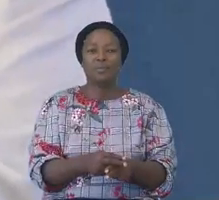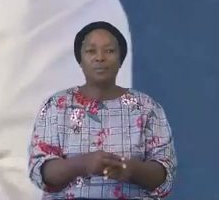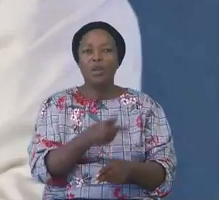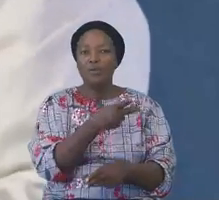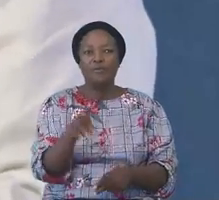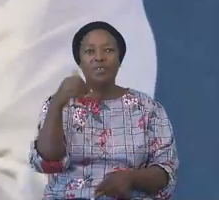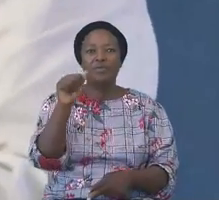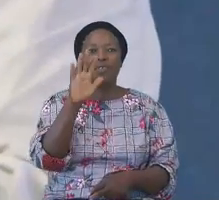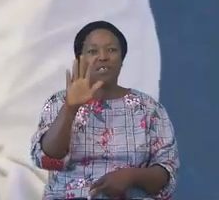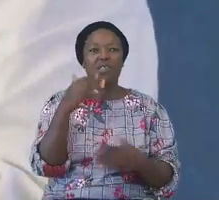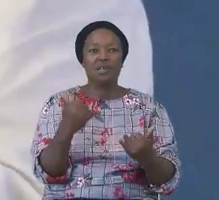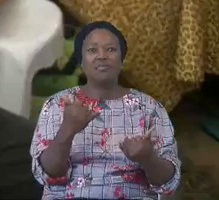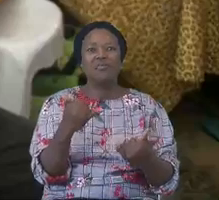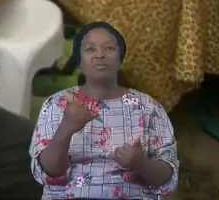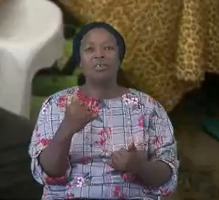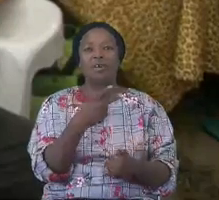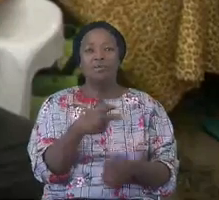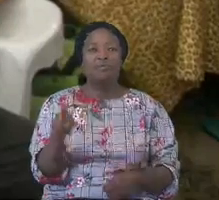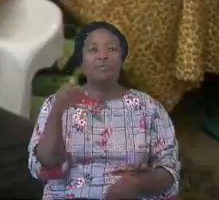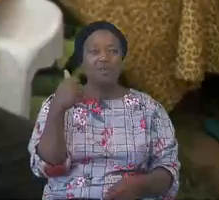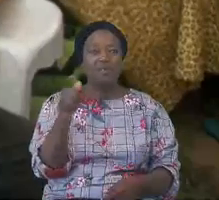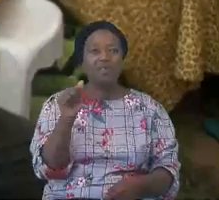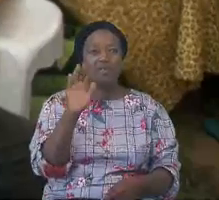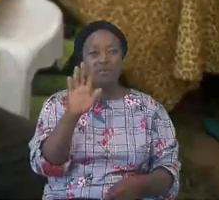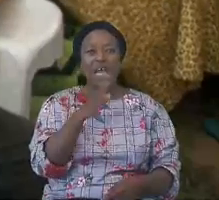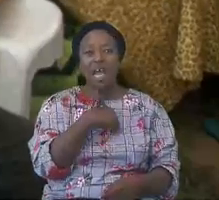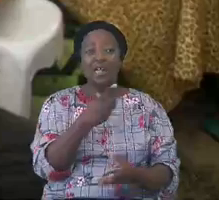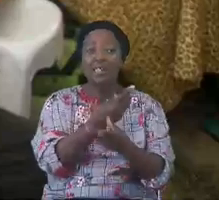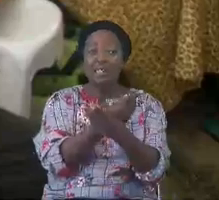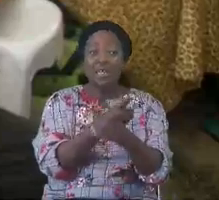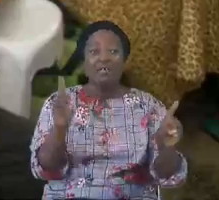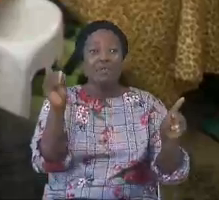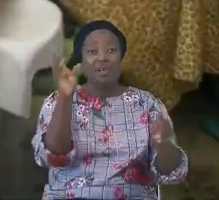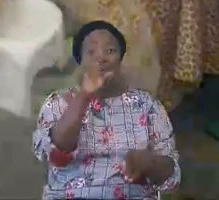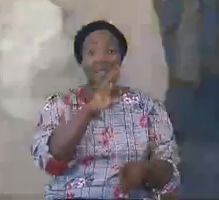porte dans nos vies au nom de Jésus.